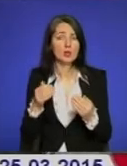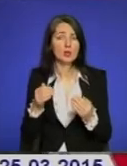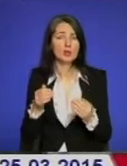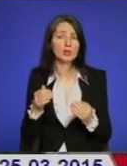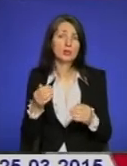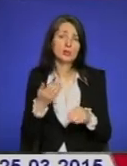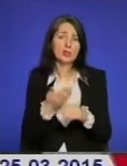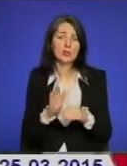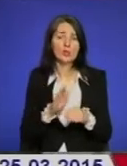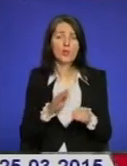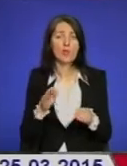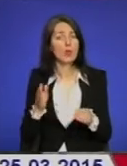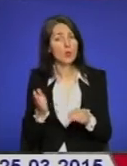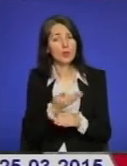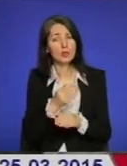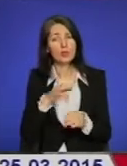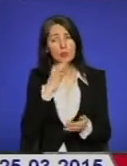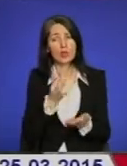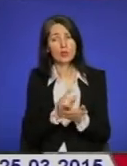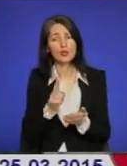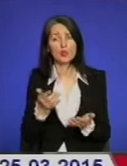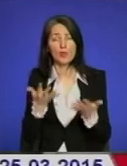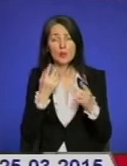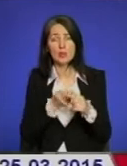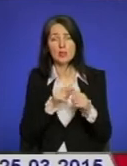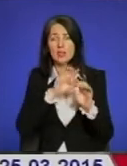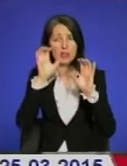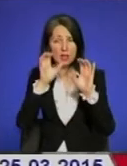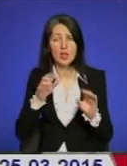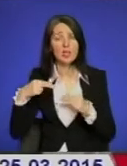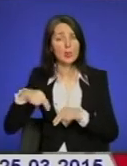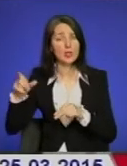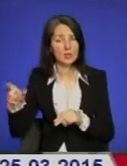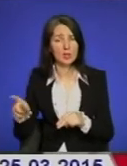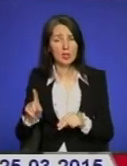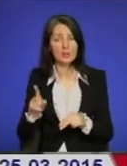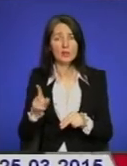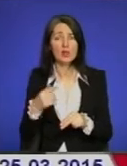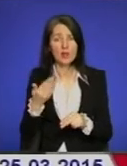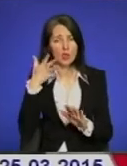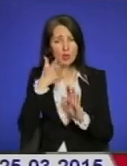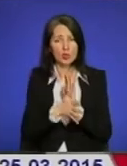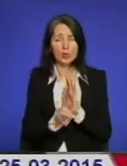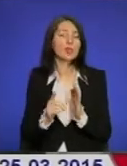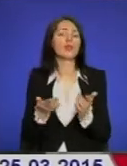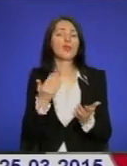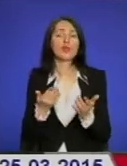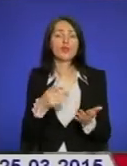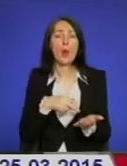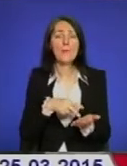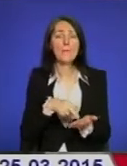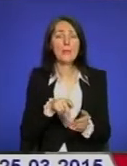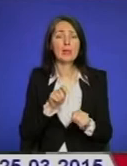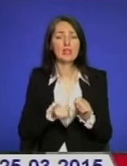уникнути відповідальності щодо виявлення оцих нелегальних працівників що мається на увазі Ну ви розумієте що якщо піде